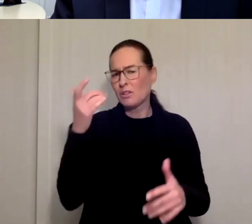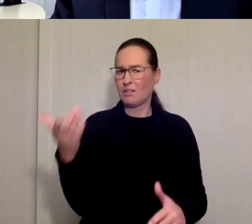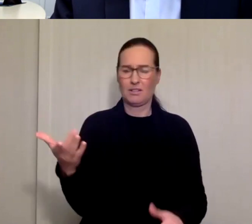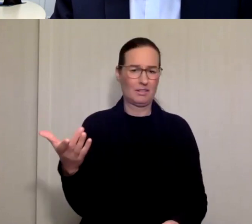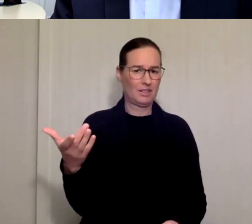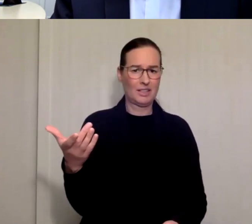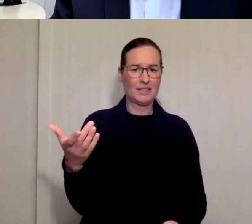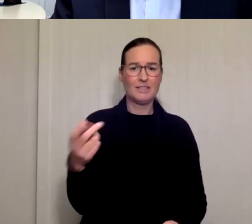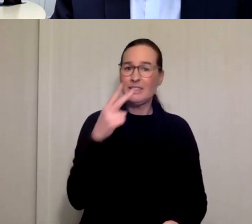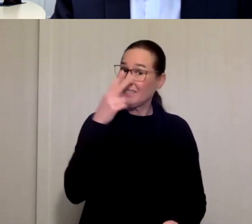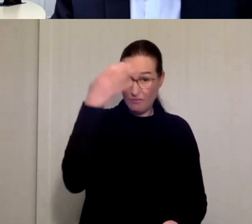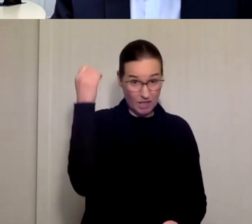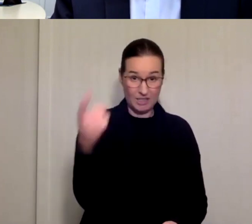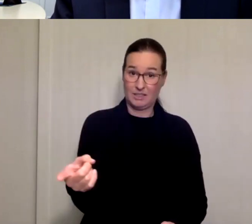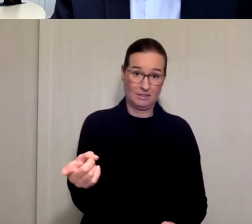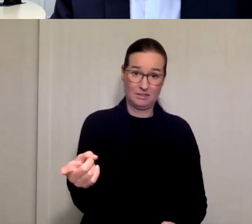Blick zu nehmen.